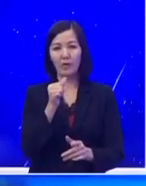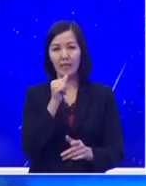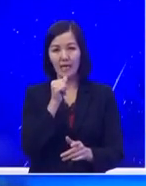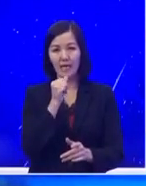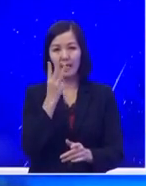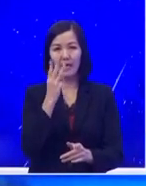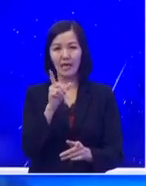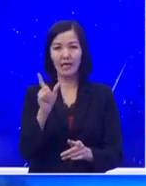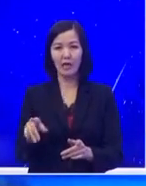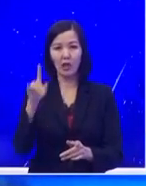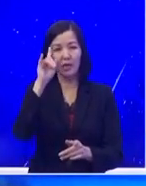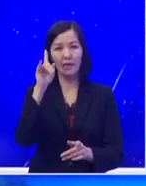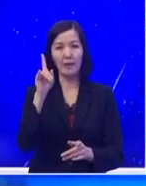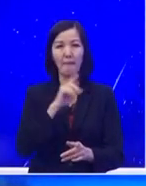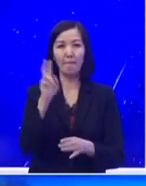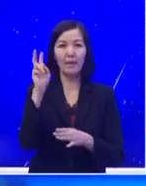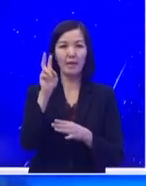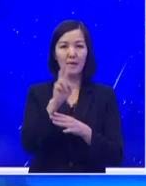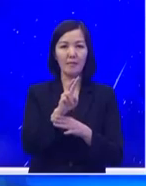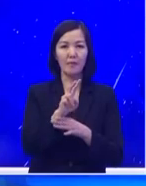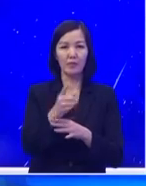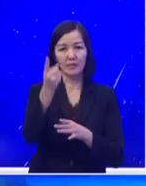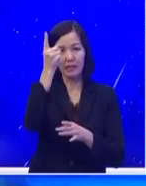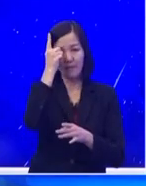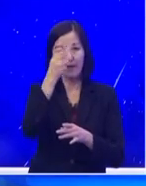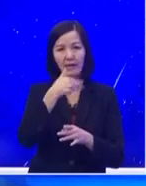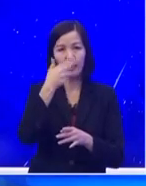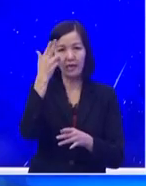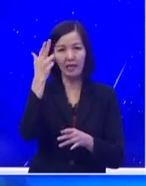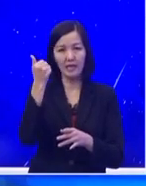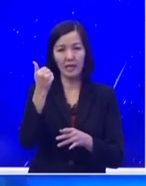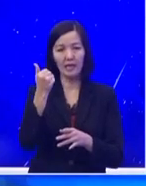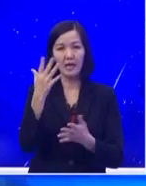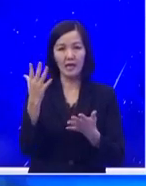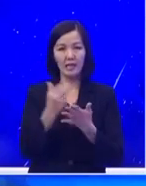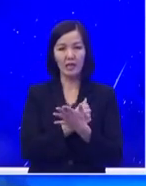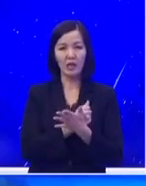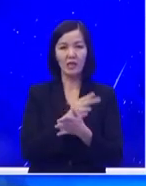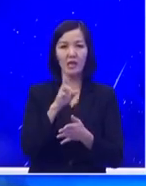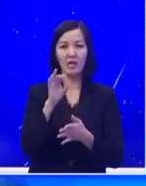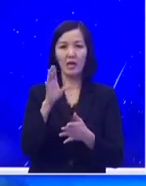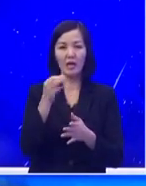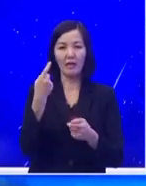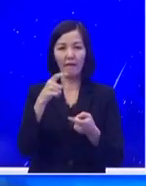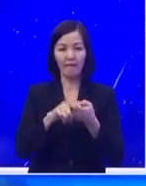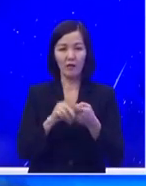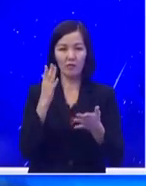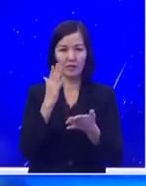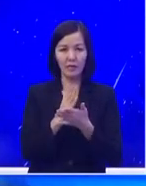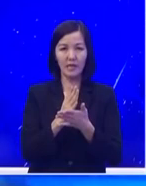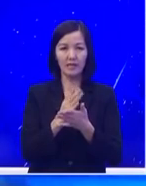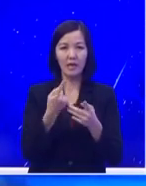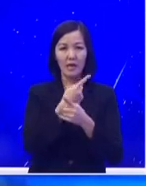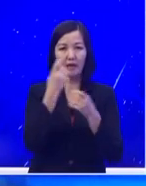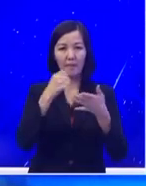Пробы троих граждан Казахстана, прибывших из Германии и Италии, оказались положительными в результате теста на коронавирус. Информацию